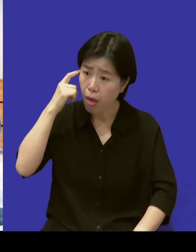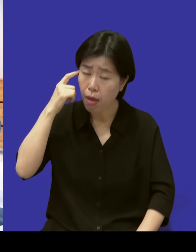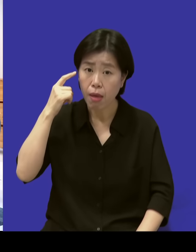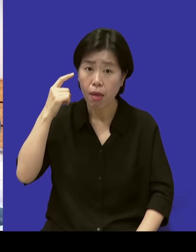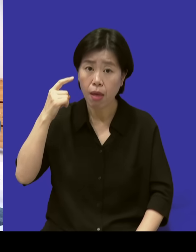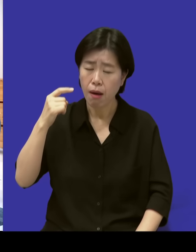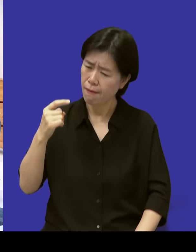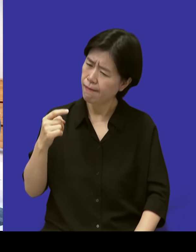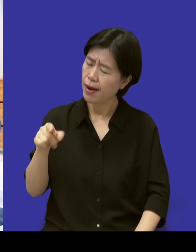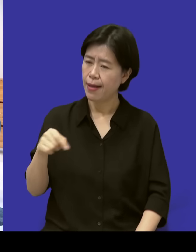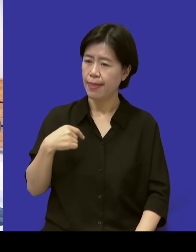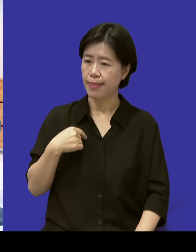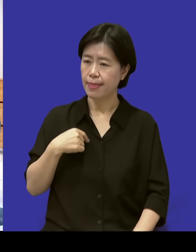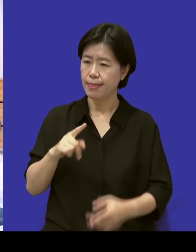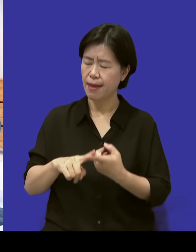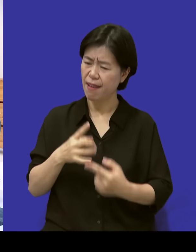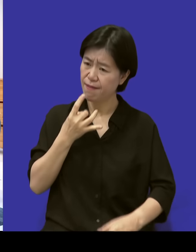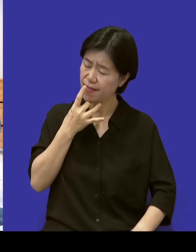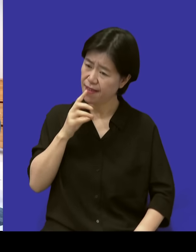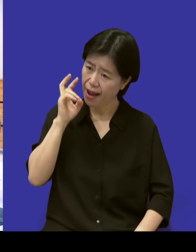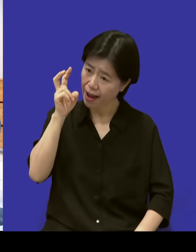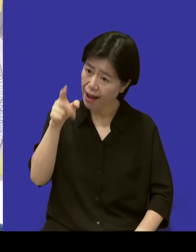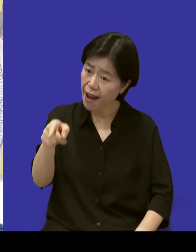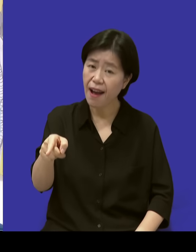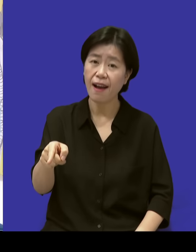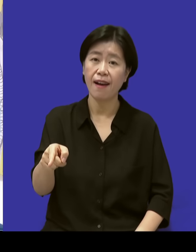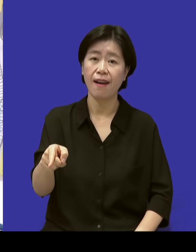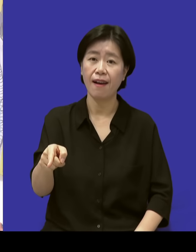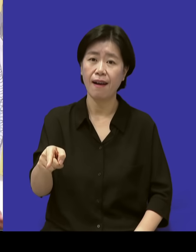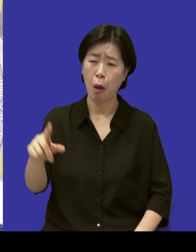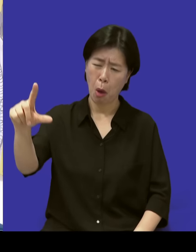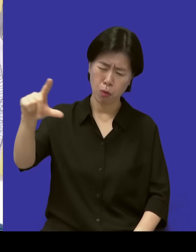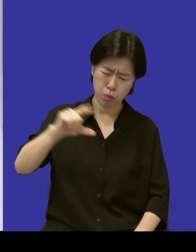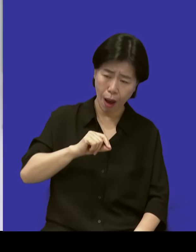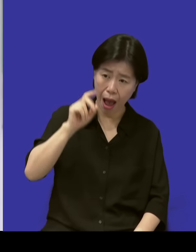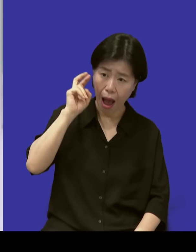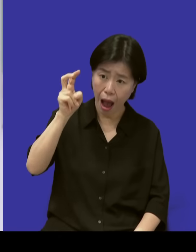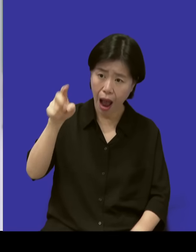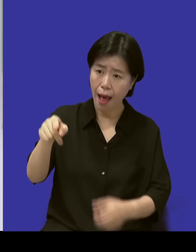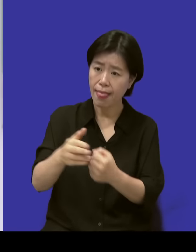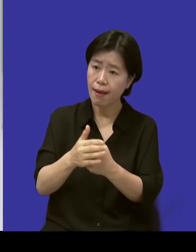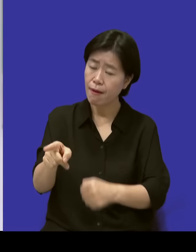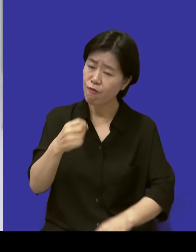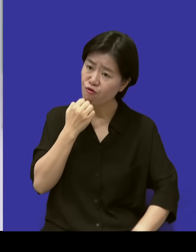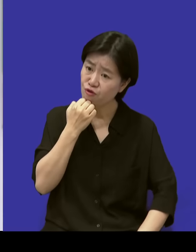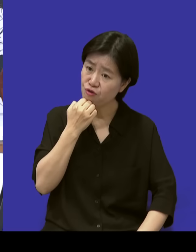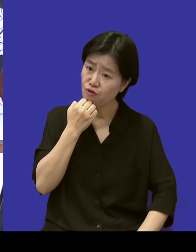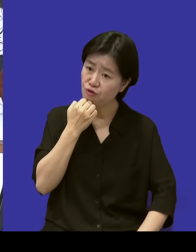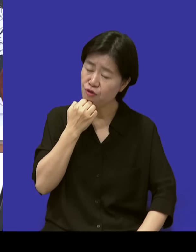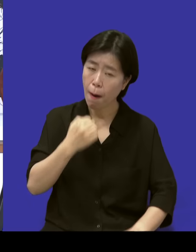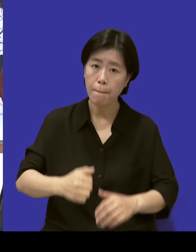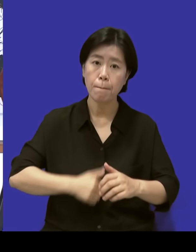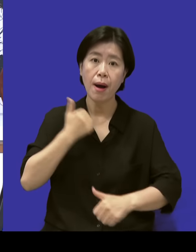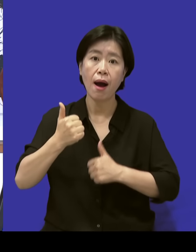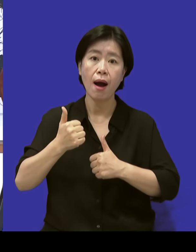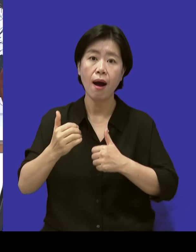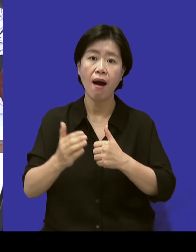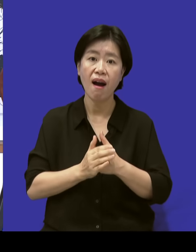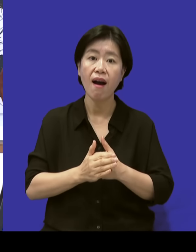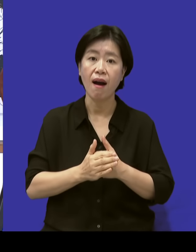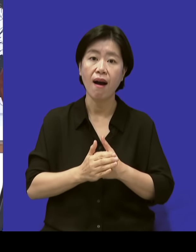비웃겠어요, 지나가는데. 그래서 그 웃는 아이를 집어 던졌어요. 죽었어요.